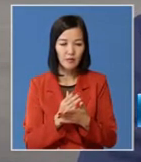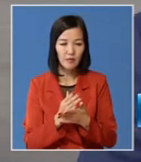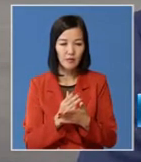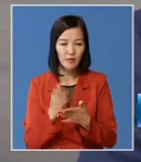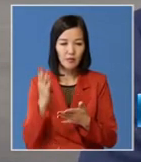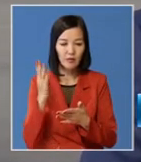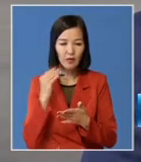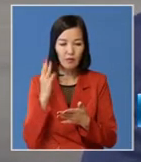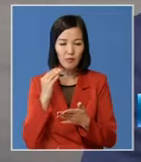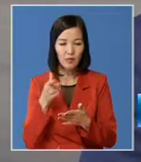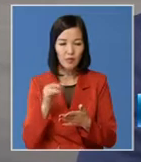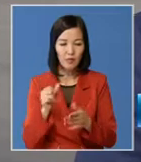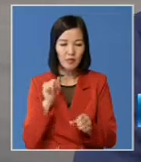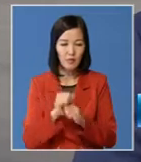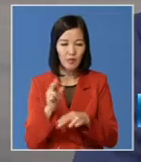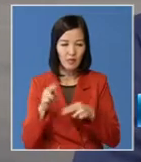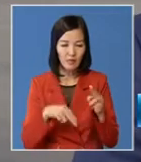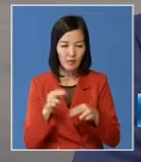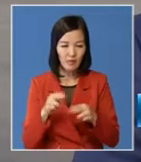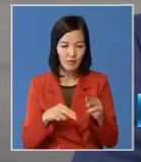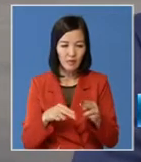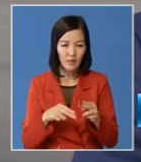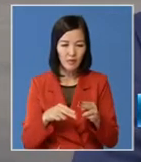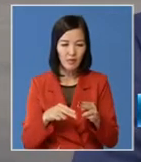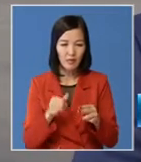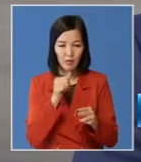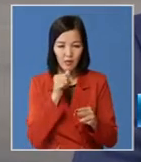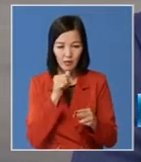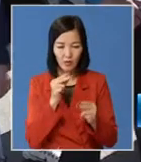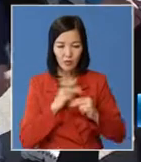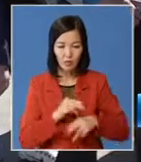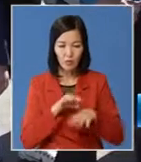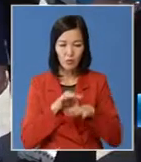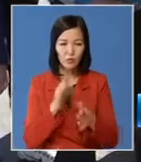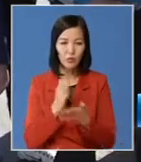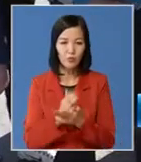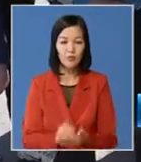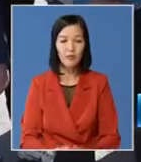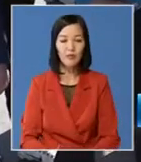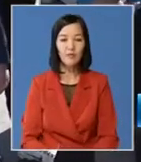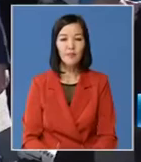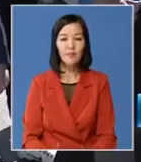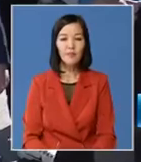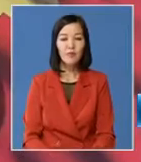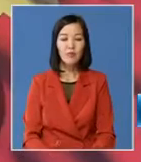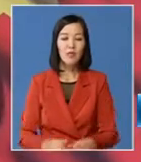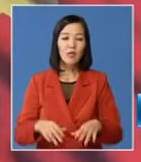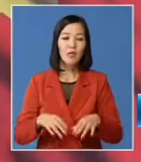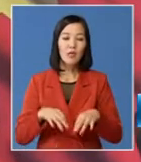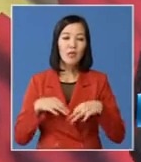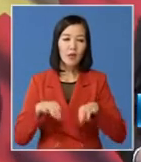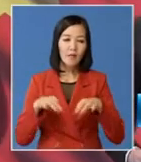газ бекетін салып, соны эксплуатацияны жұмысы жасап атыр. Автошеруге қатысатын